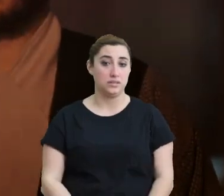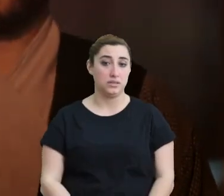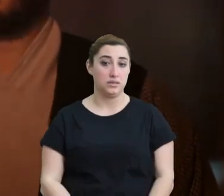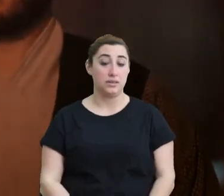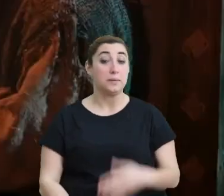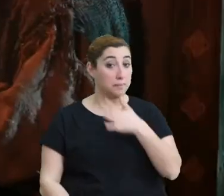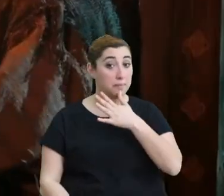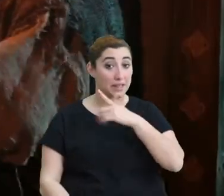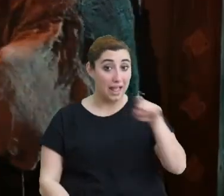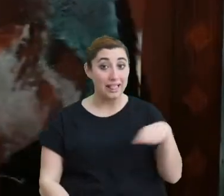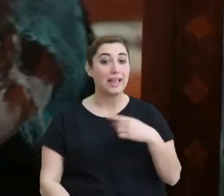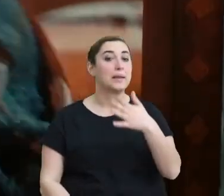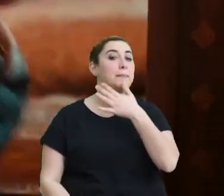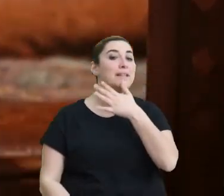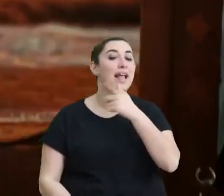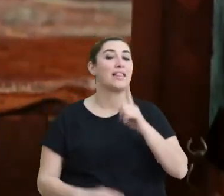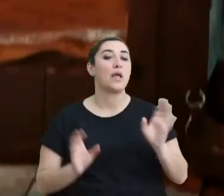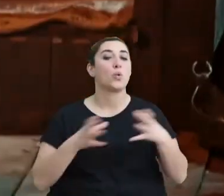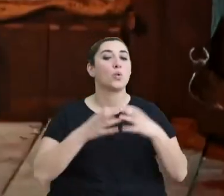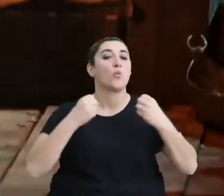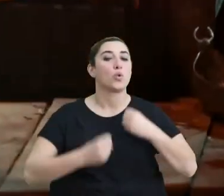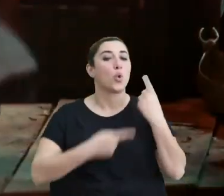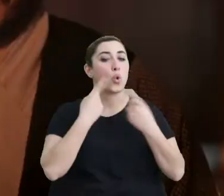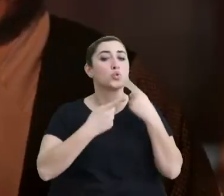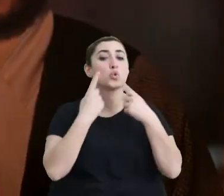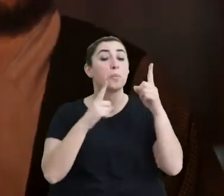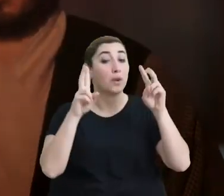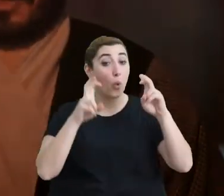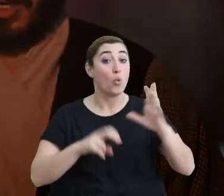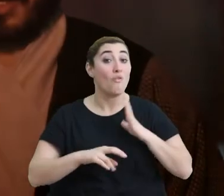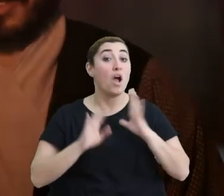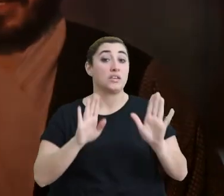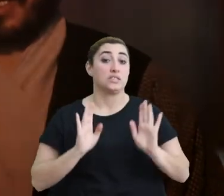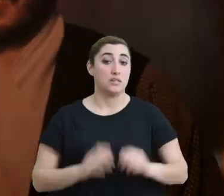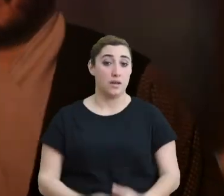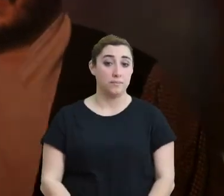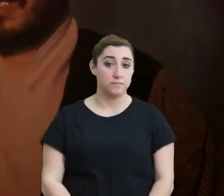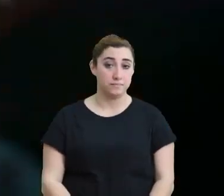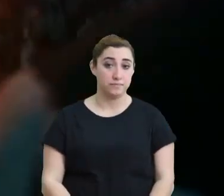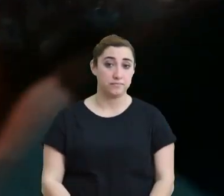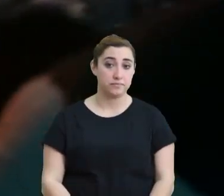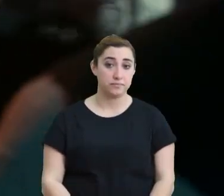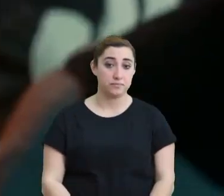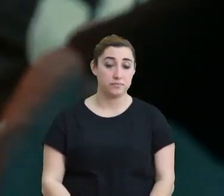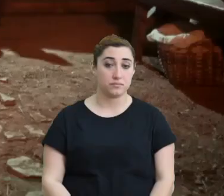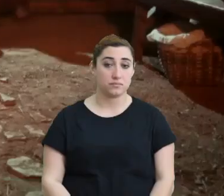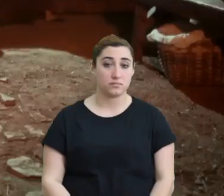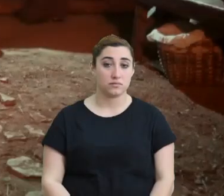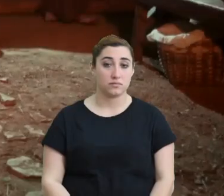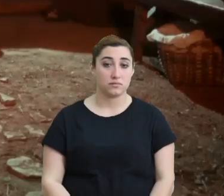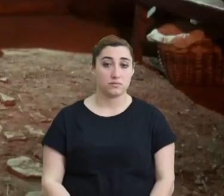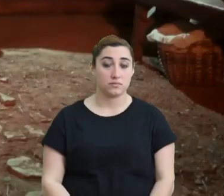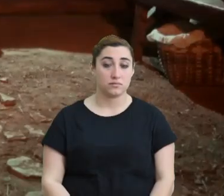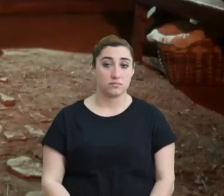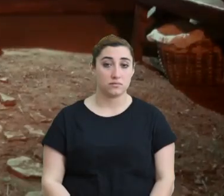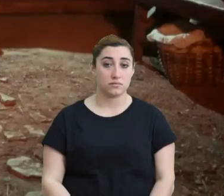Erenler, erenler meclisinde oturur, konuşur. Konuşulacak bir mesele var ise. Aynalı hışımla yerinden kalkıp önüne geldi. Göz